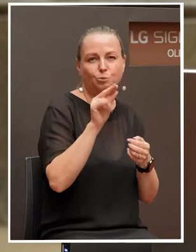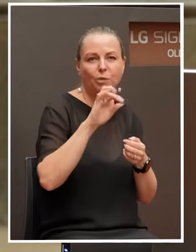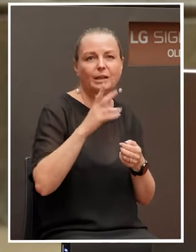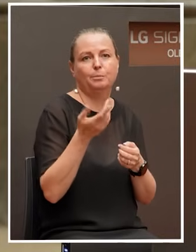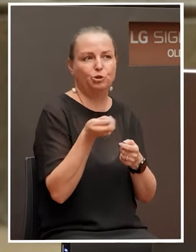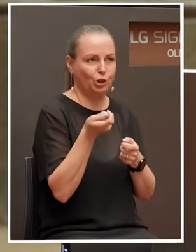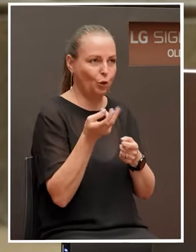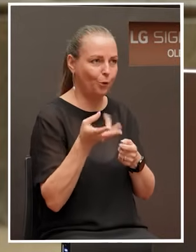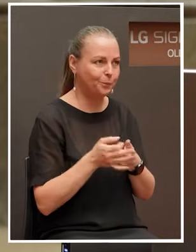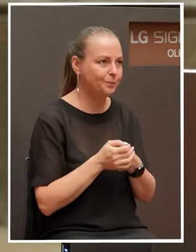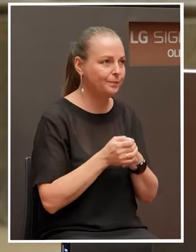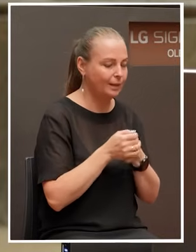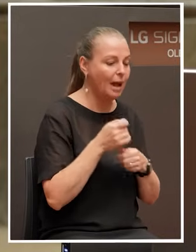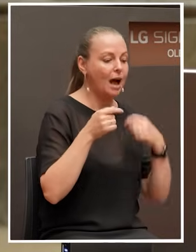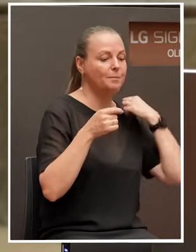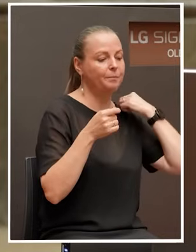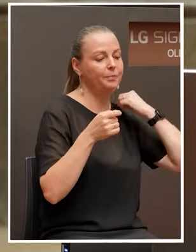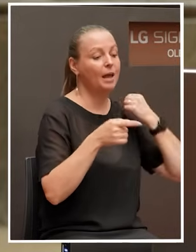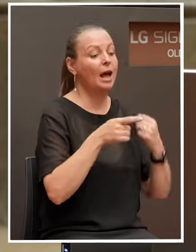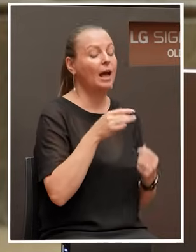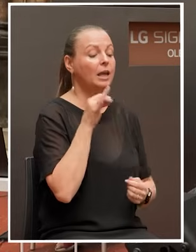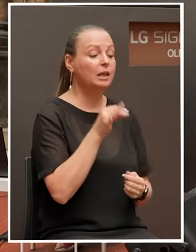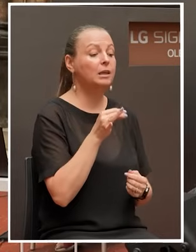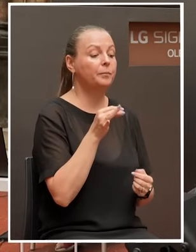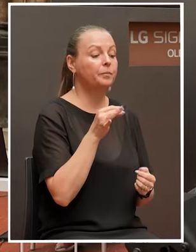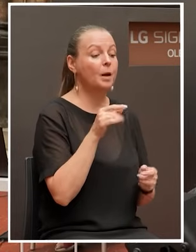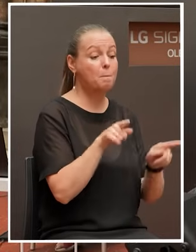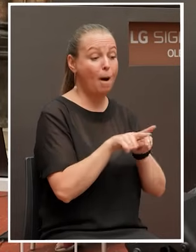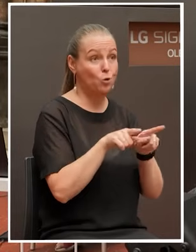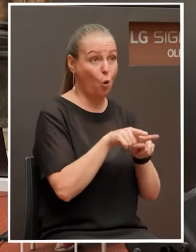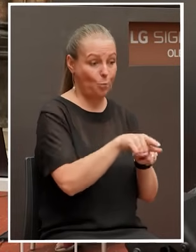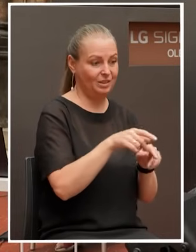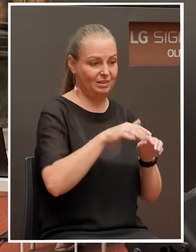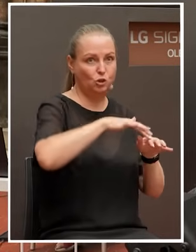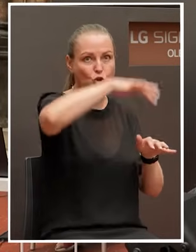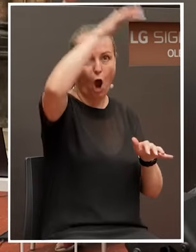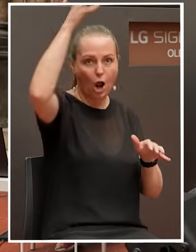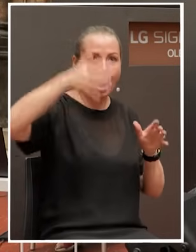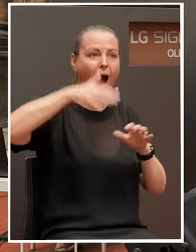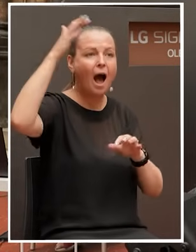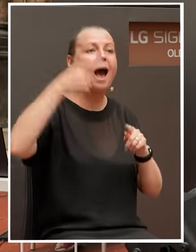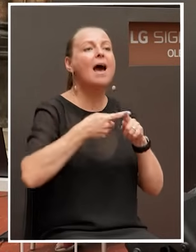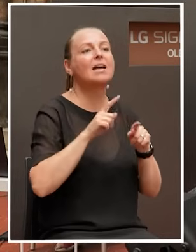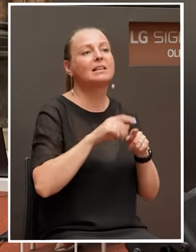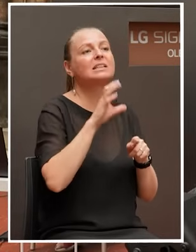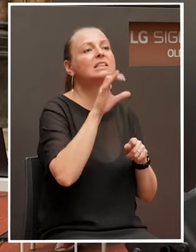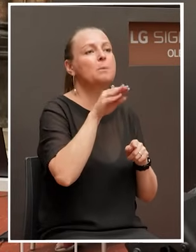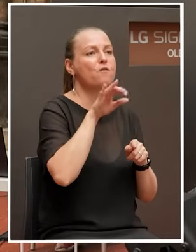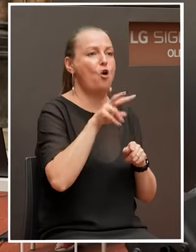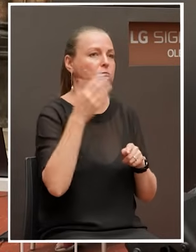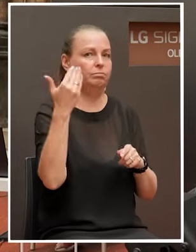уже последний аргумент в пользу того, что подобного рода стога – это символ